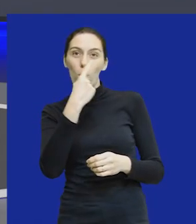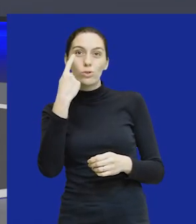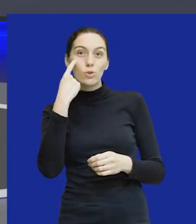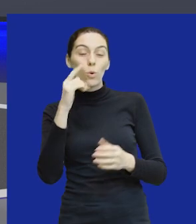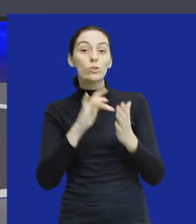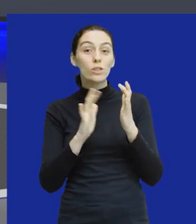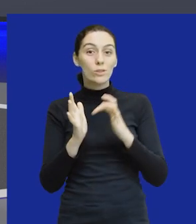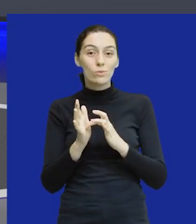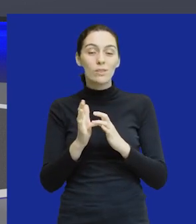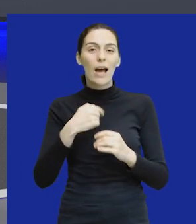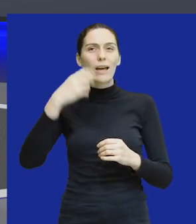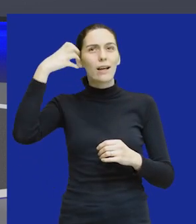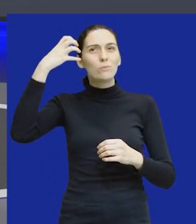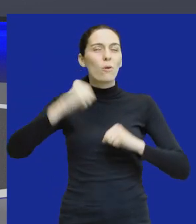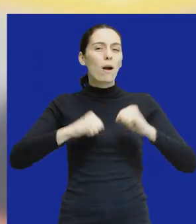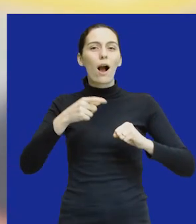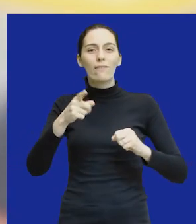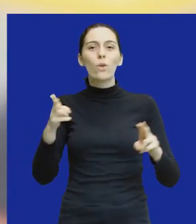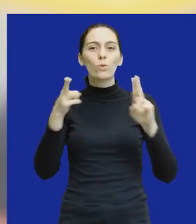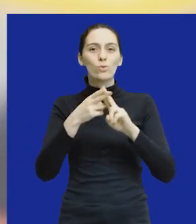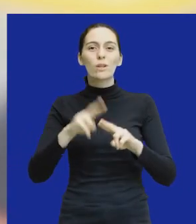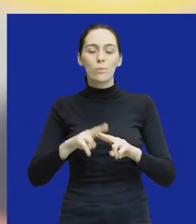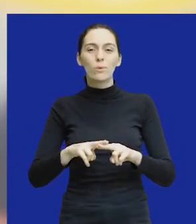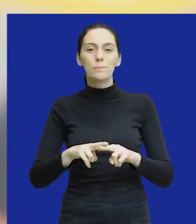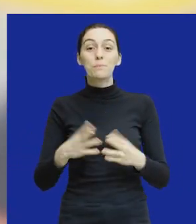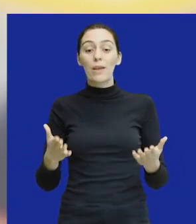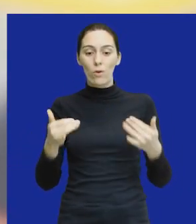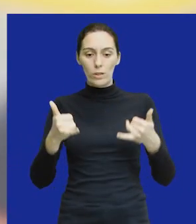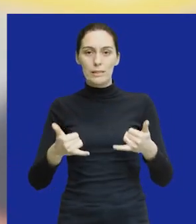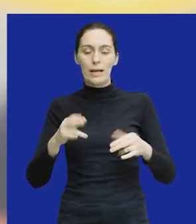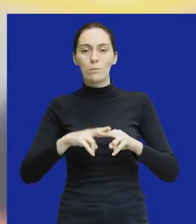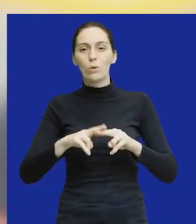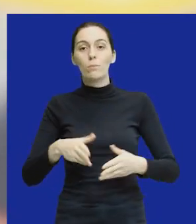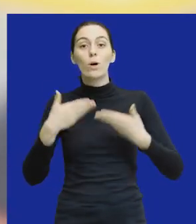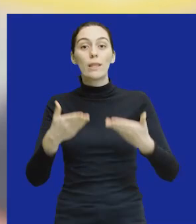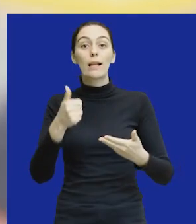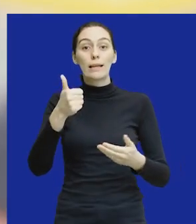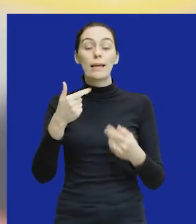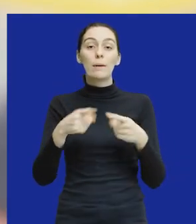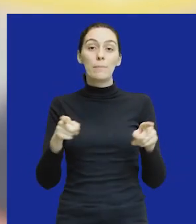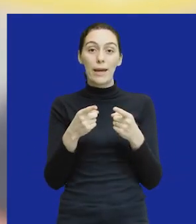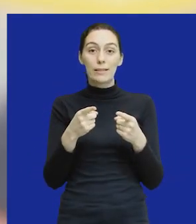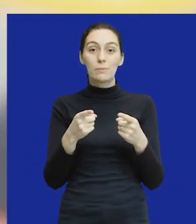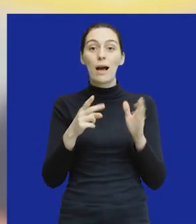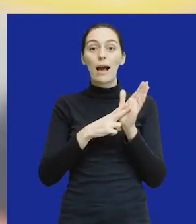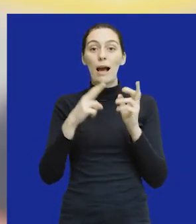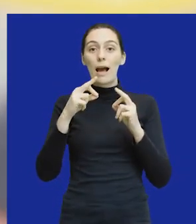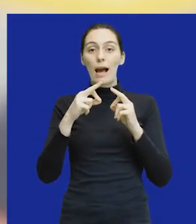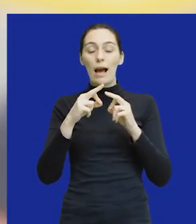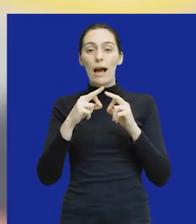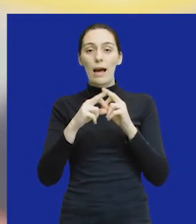pjesma kaže. Evo, mi ćemo sad upravo jednu pjesmu pokloniti našim gledateljima. Hana, probudi